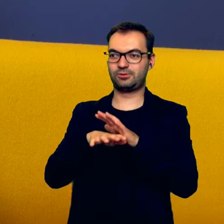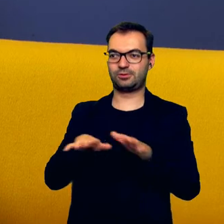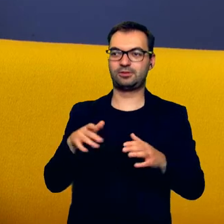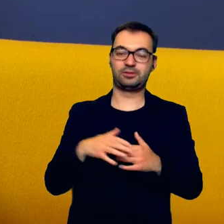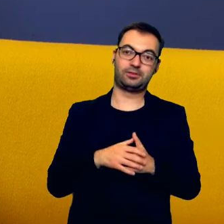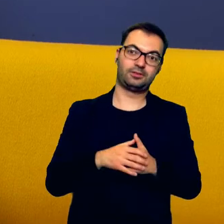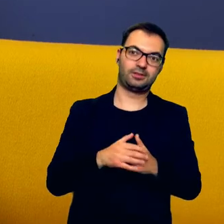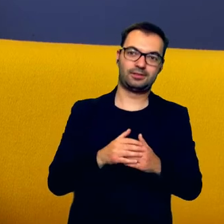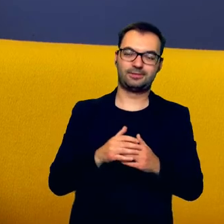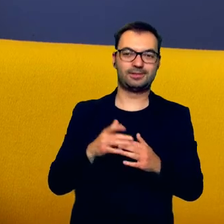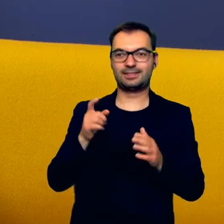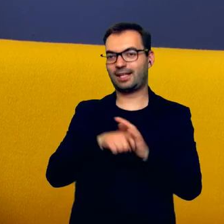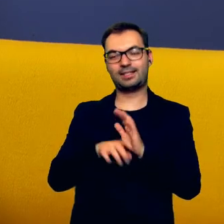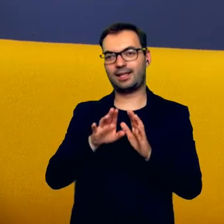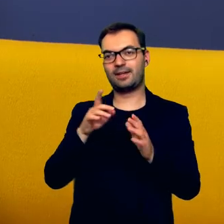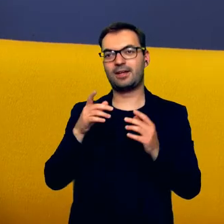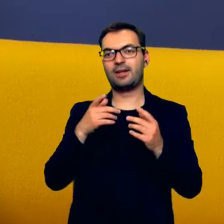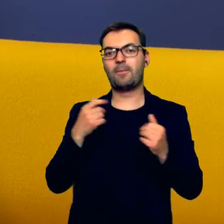właściwie